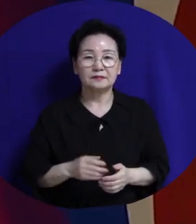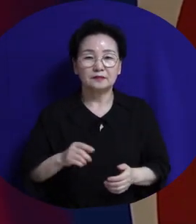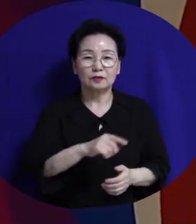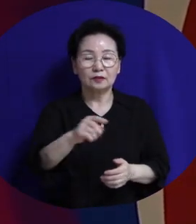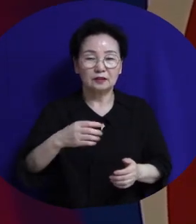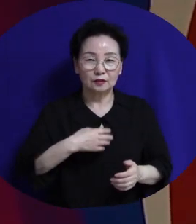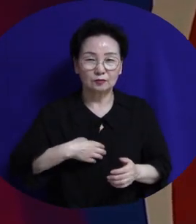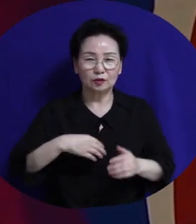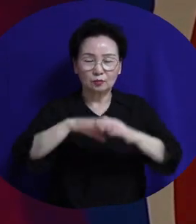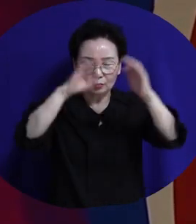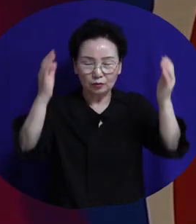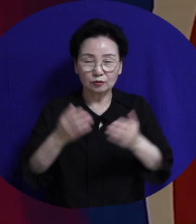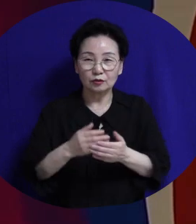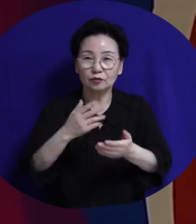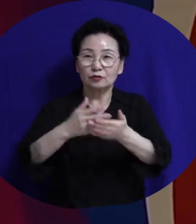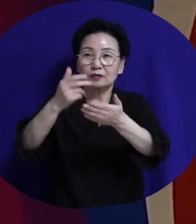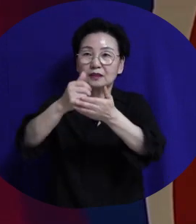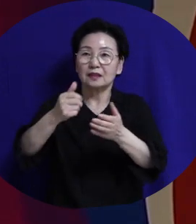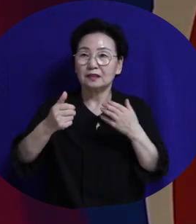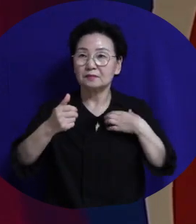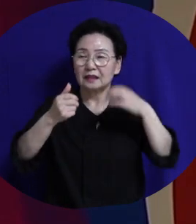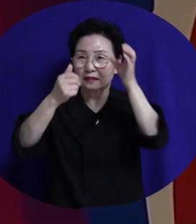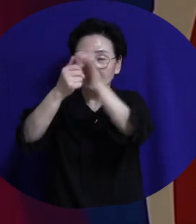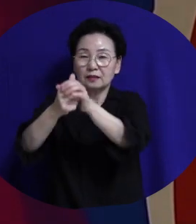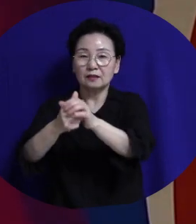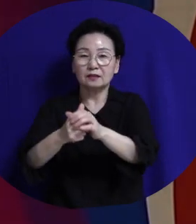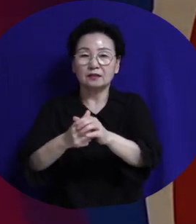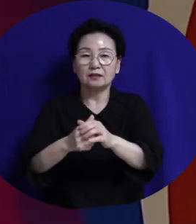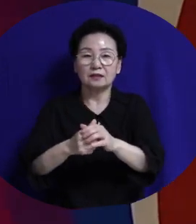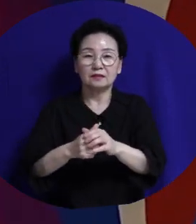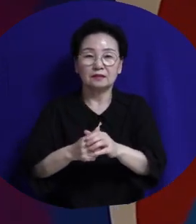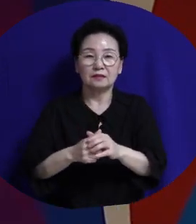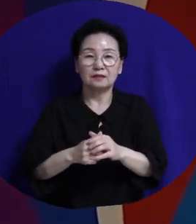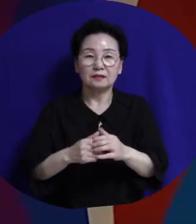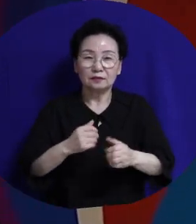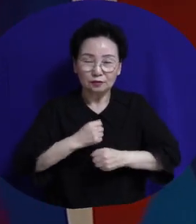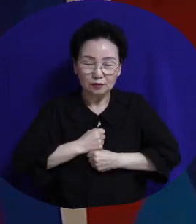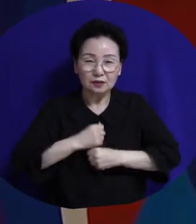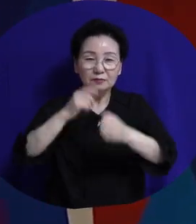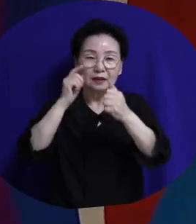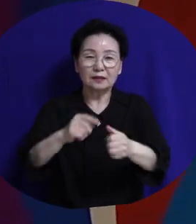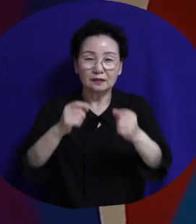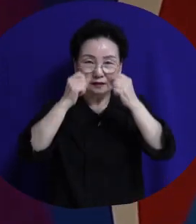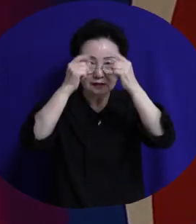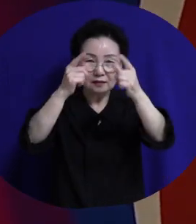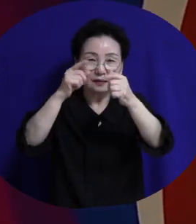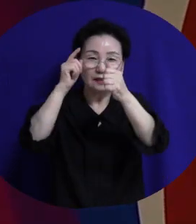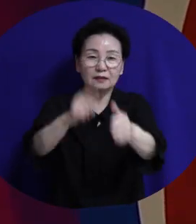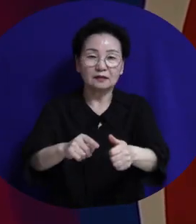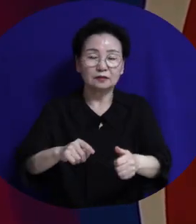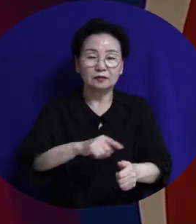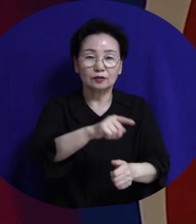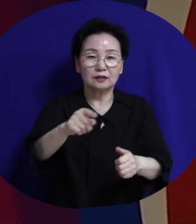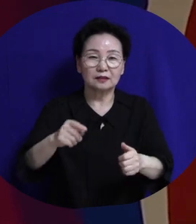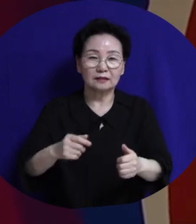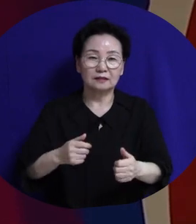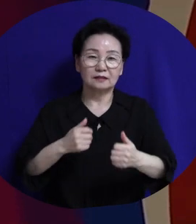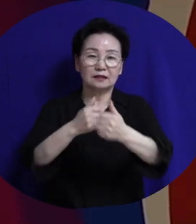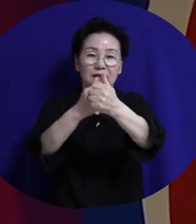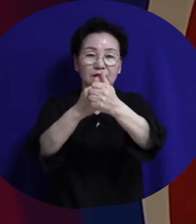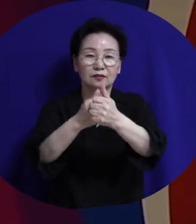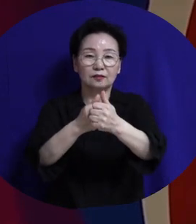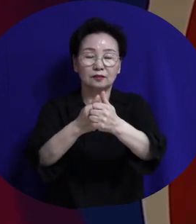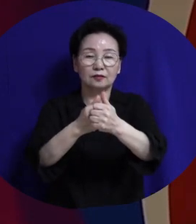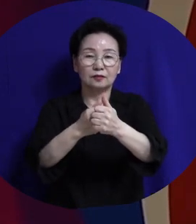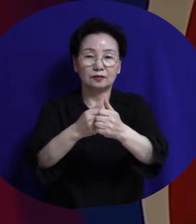너희 염려를 다 주께 맡겨버리라. 이는 저가 너희를 권고하심이라. 근신하라. 깨어라. 너희 대적 마귀가